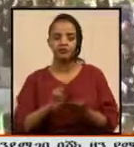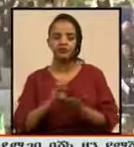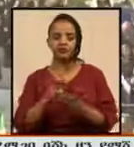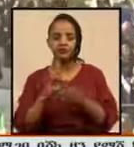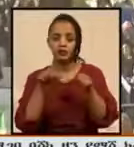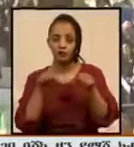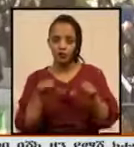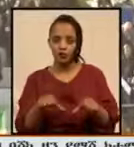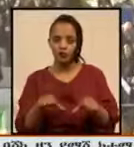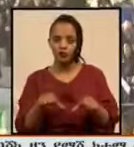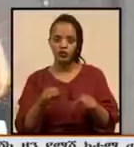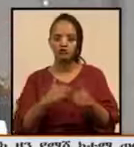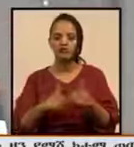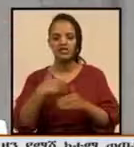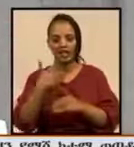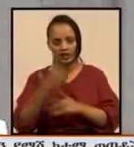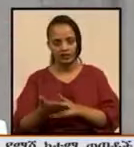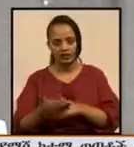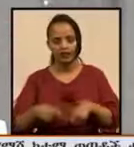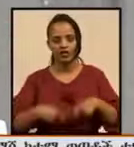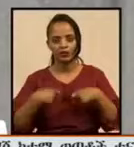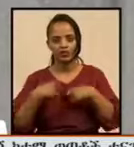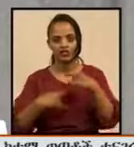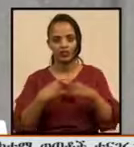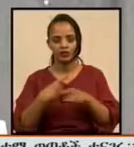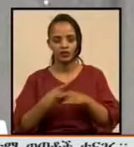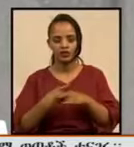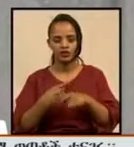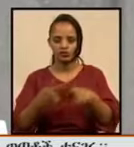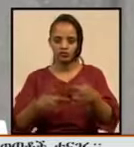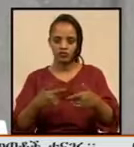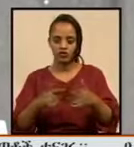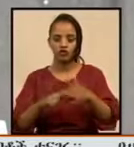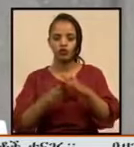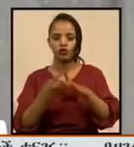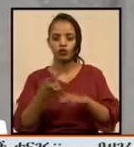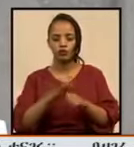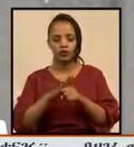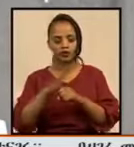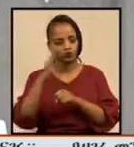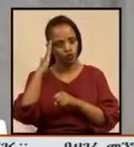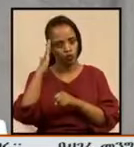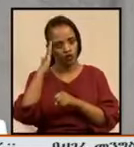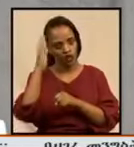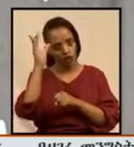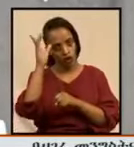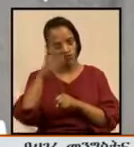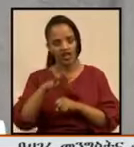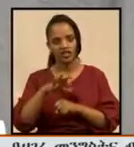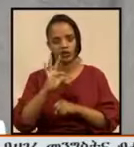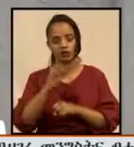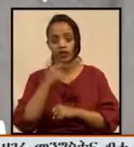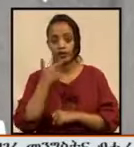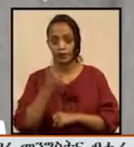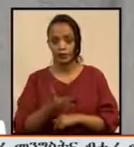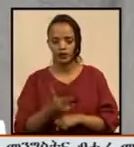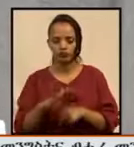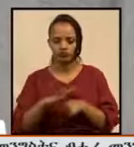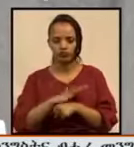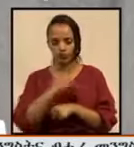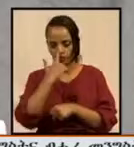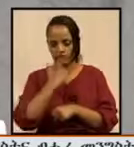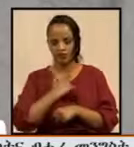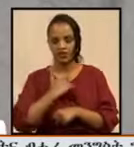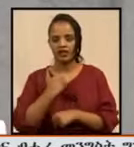ቆይታችሁ ለቀጣይ የህይወት ዘመን ጉዟችሁ ጅምር የሚሆን በቂ እውቀትና ክህሎት አግኝታችኋል የሚል ሙሉ እምነት